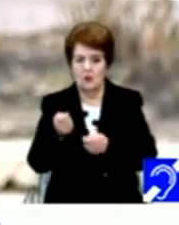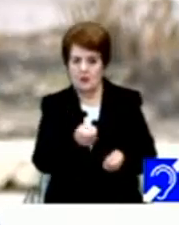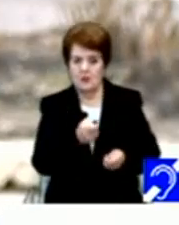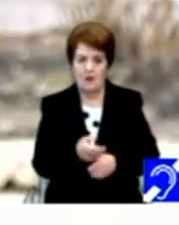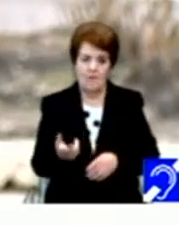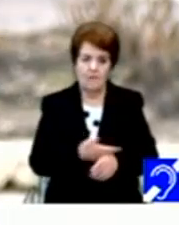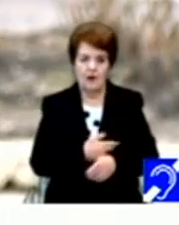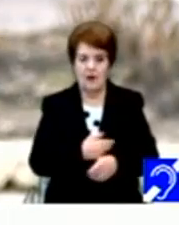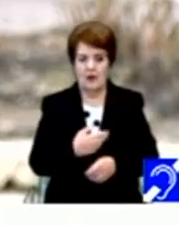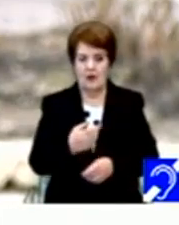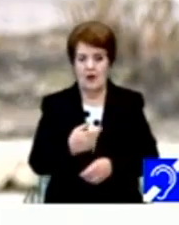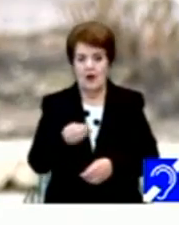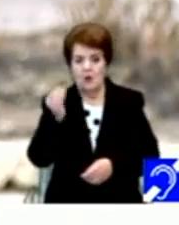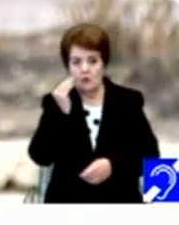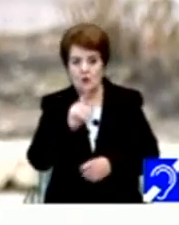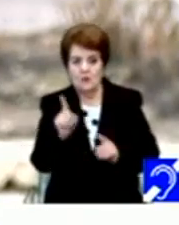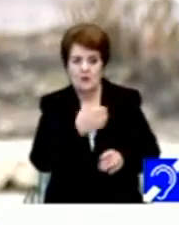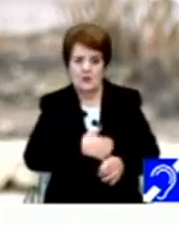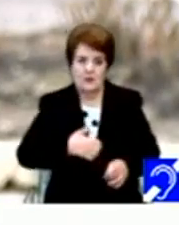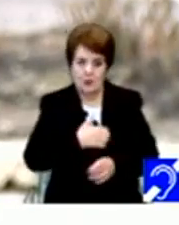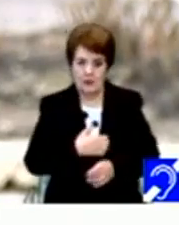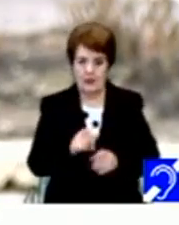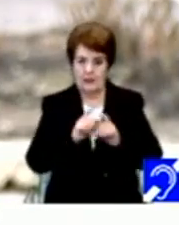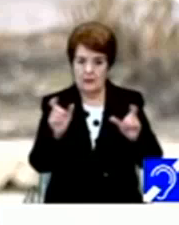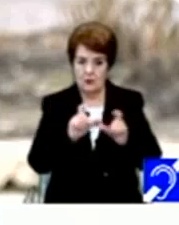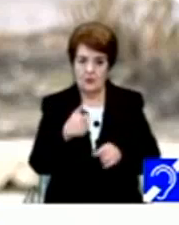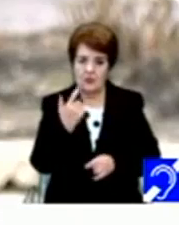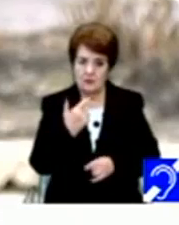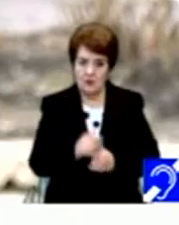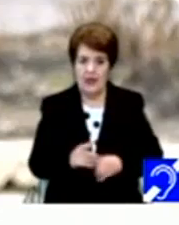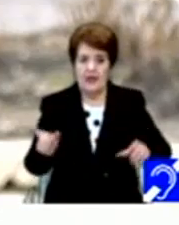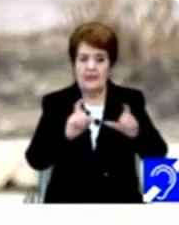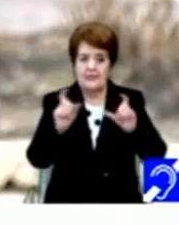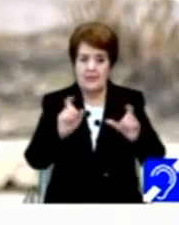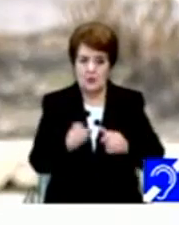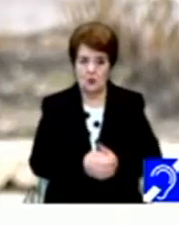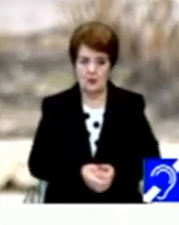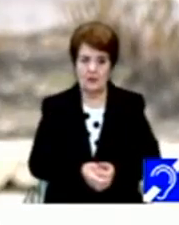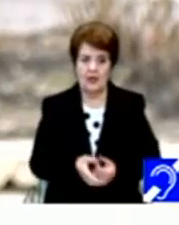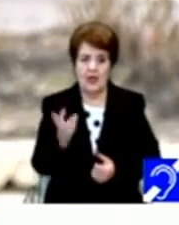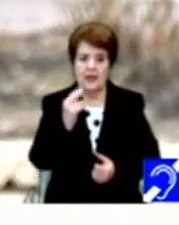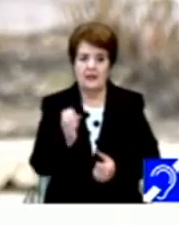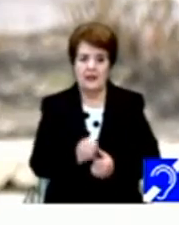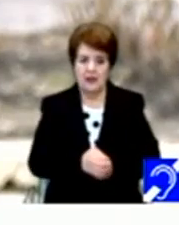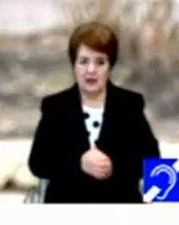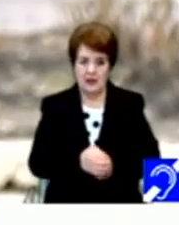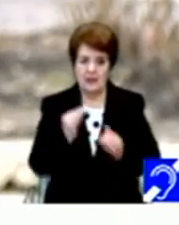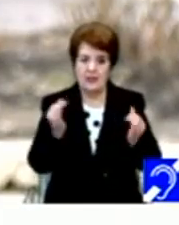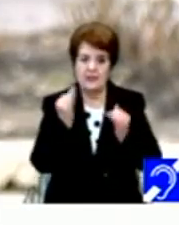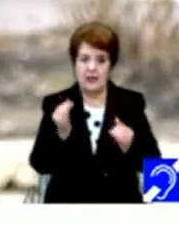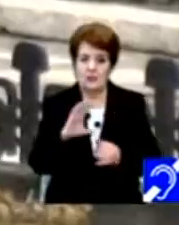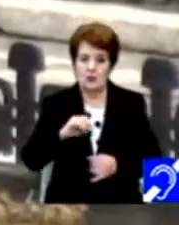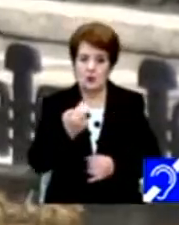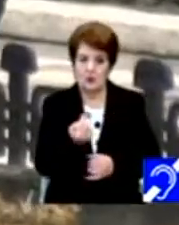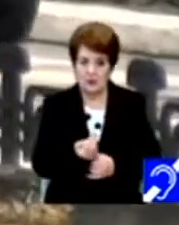anume important în anumite instituții. Este vorba despre instituții de interes